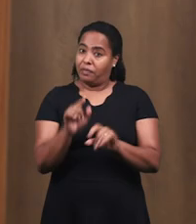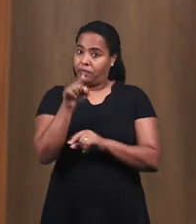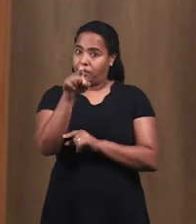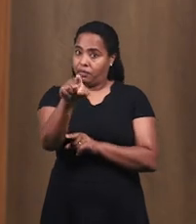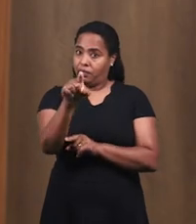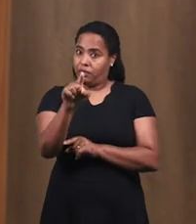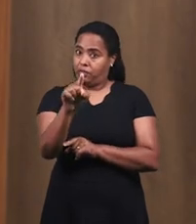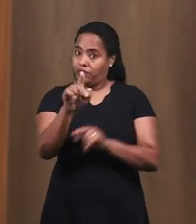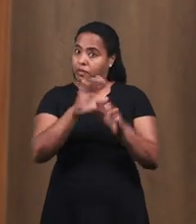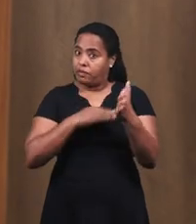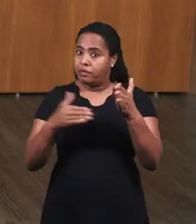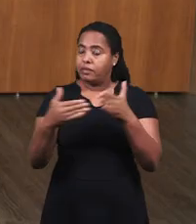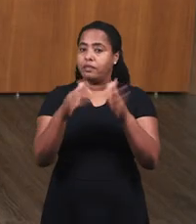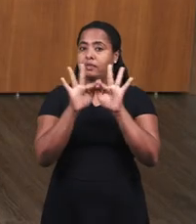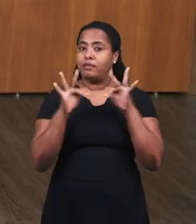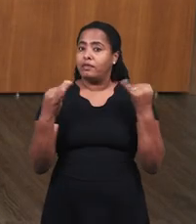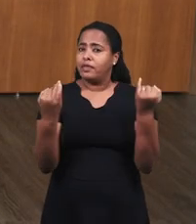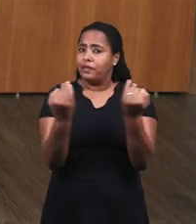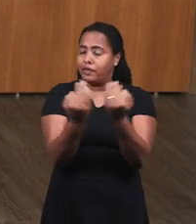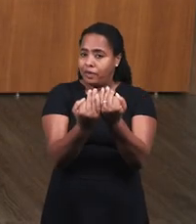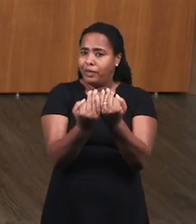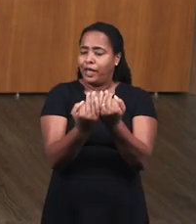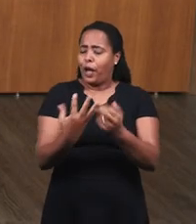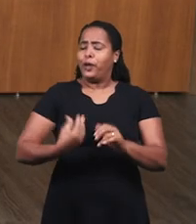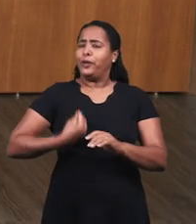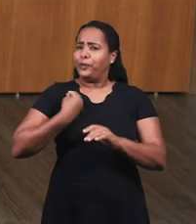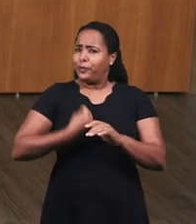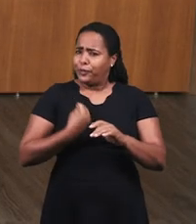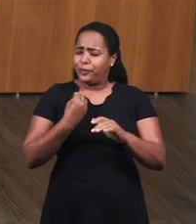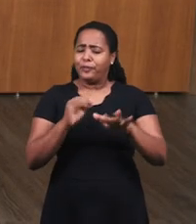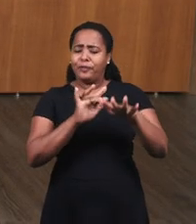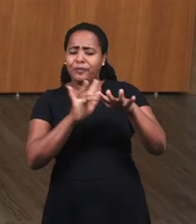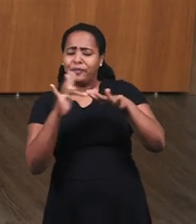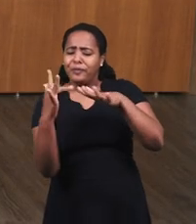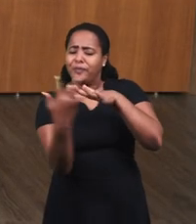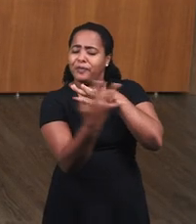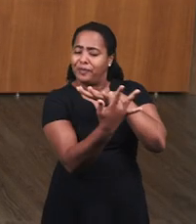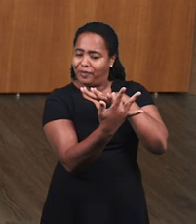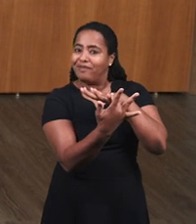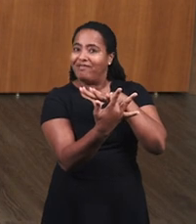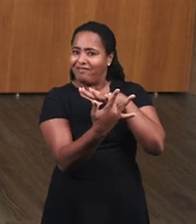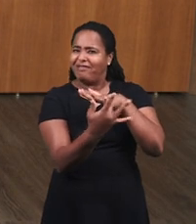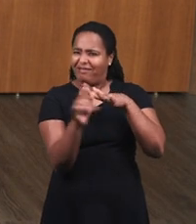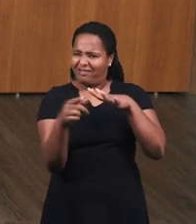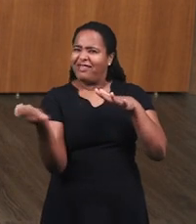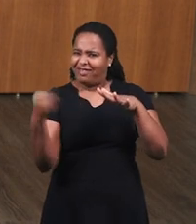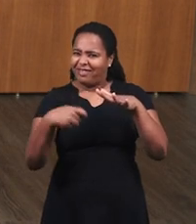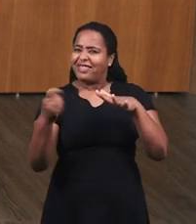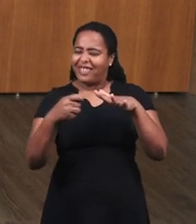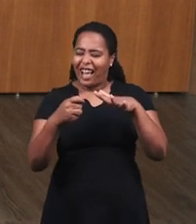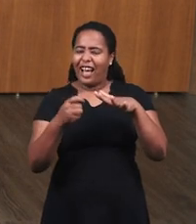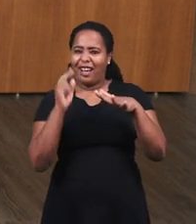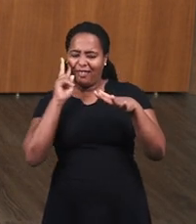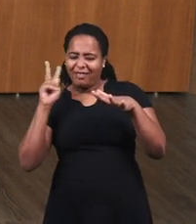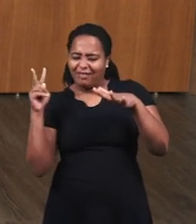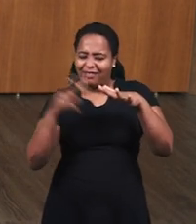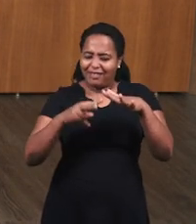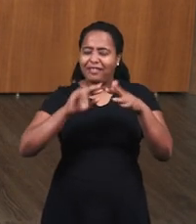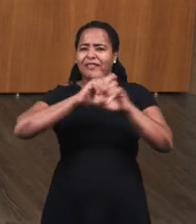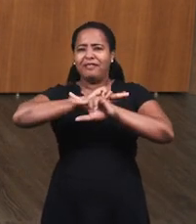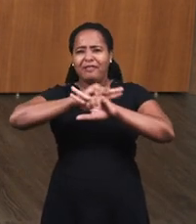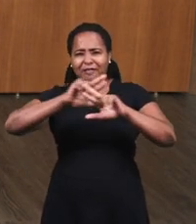была Духом Святым, которая была построена для вас и для вашей семьи. Вы можете также смотреть